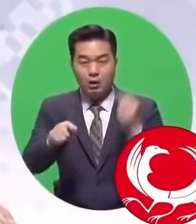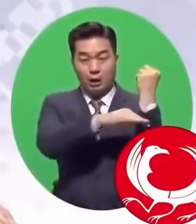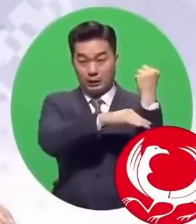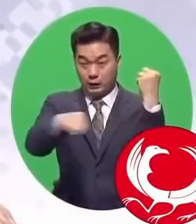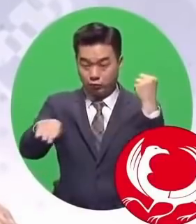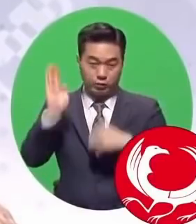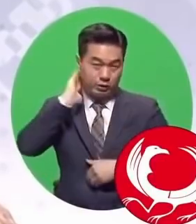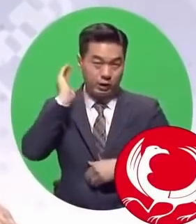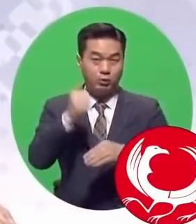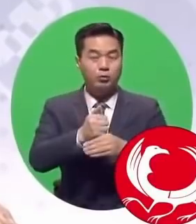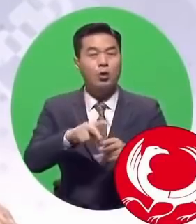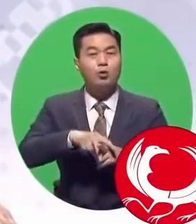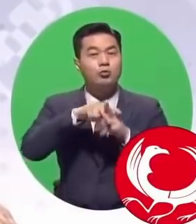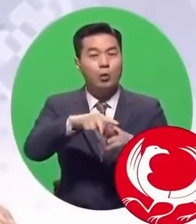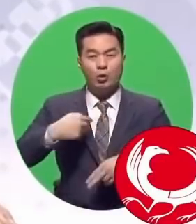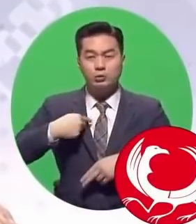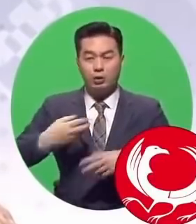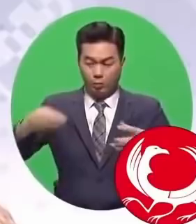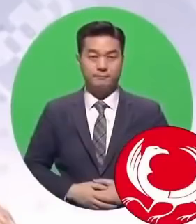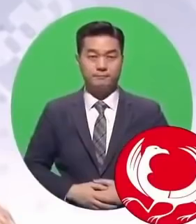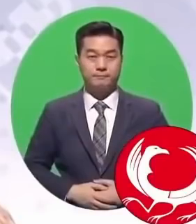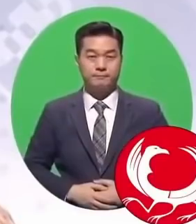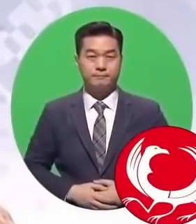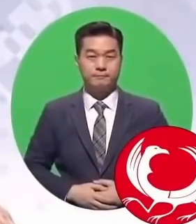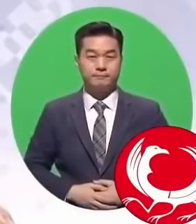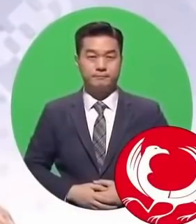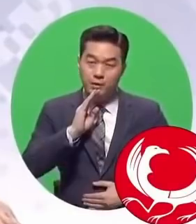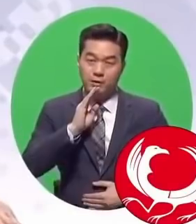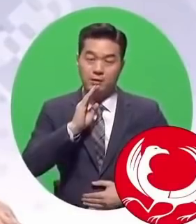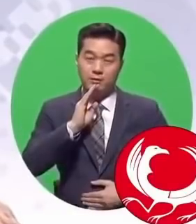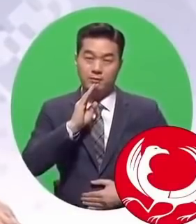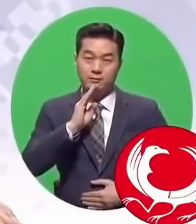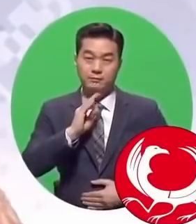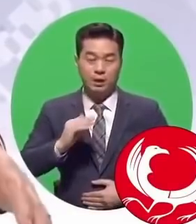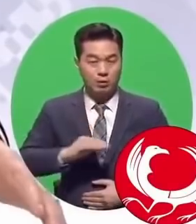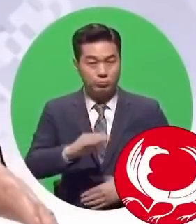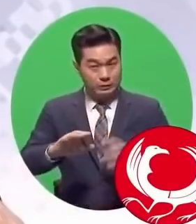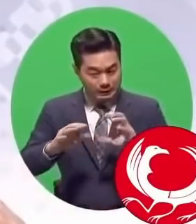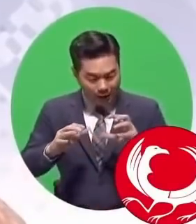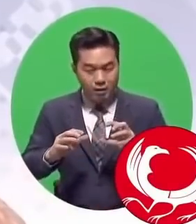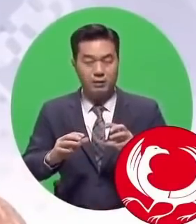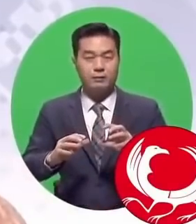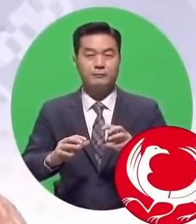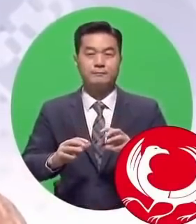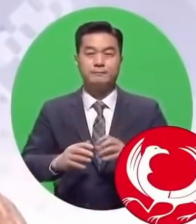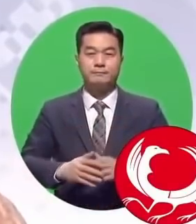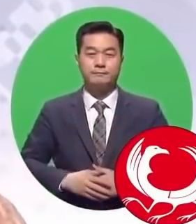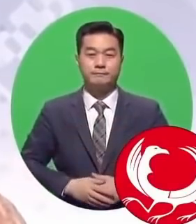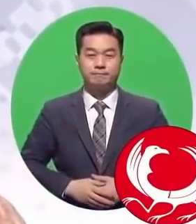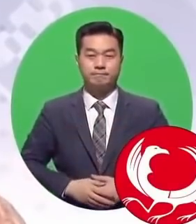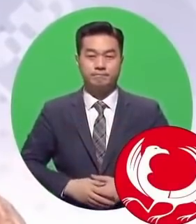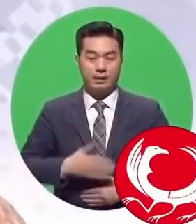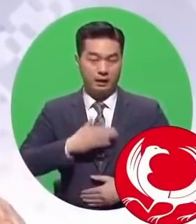기준으로 대통령 후보 군소부 토론회 저를 내보냅니까? 정말 대한민국 같은 이런 나라에